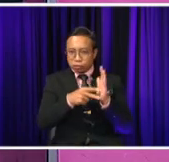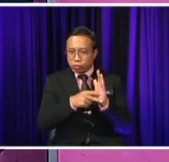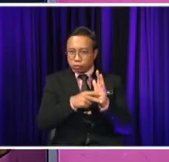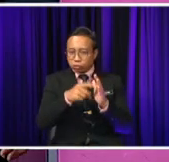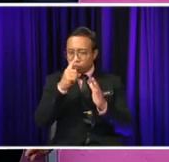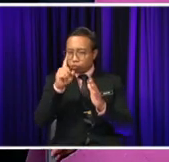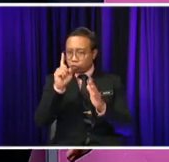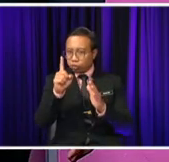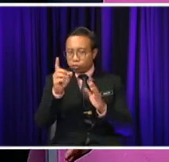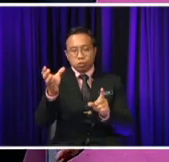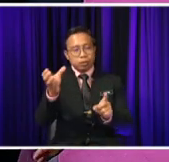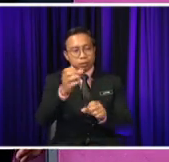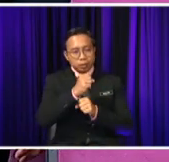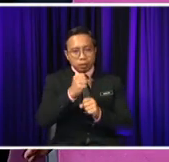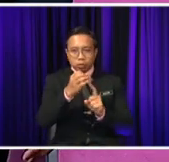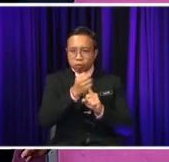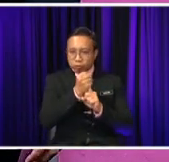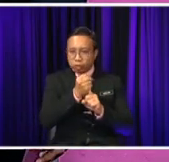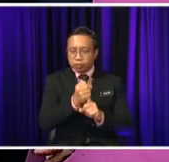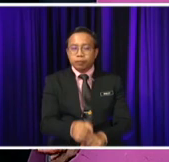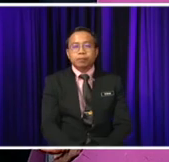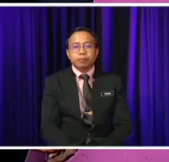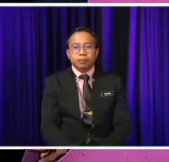untuk mencoba objektif menjelaskan